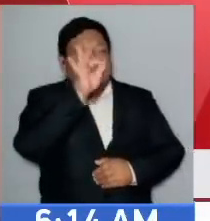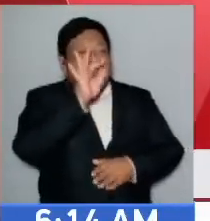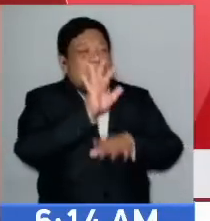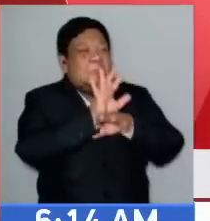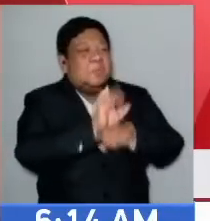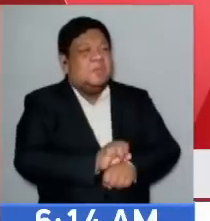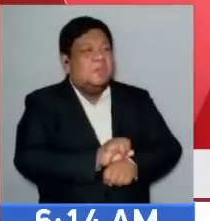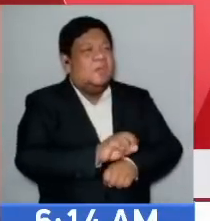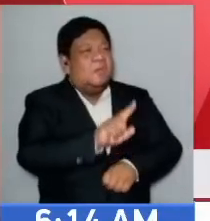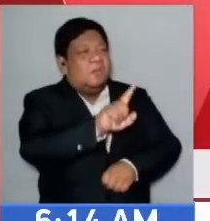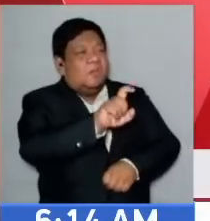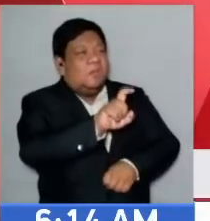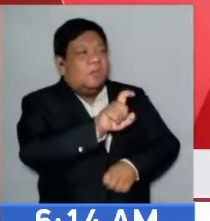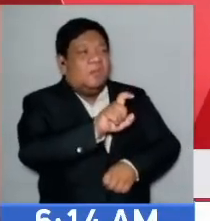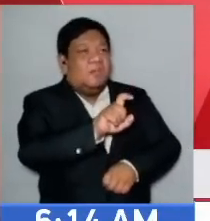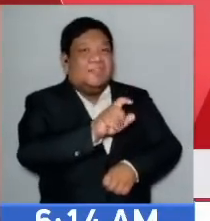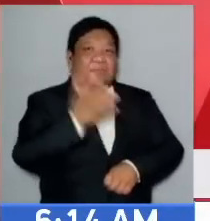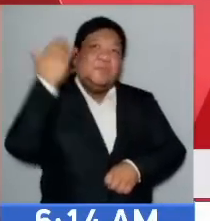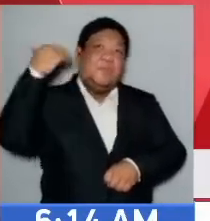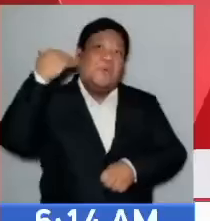daw ang panahon ng tag-ulan, Chris?